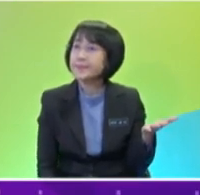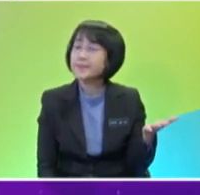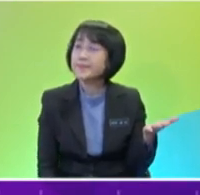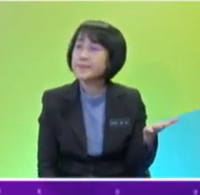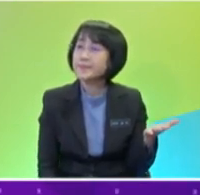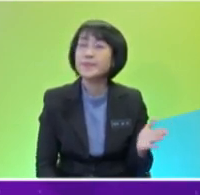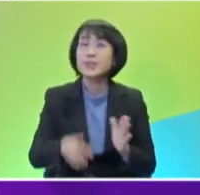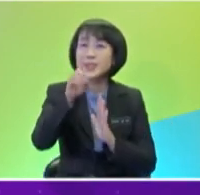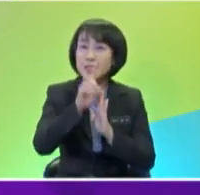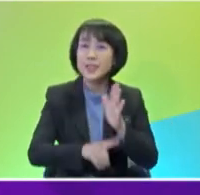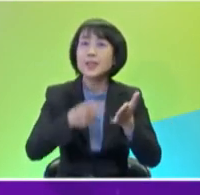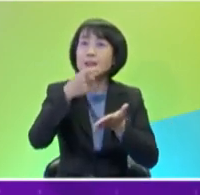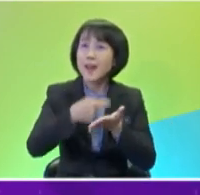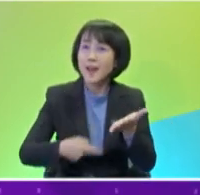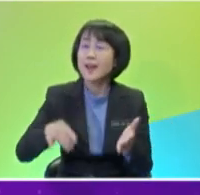dihargai